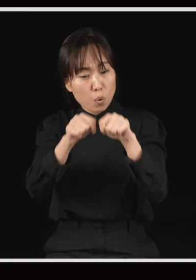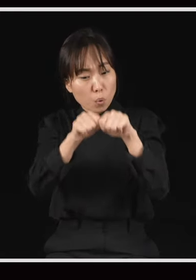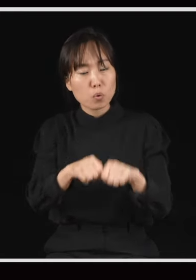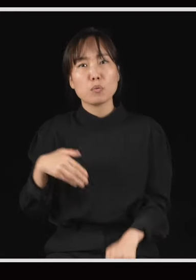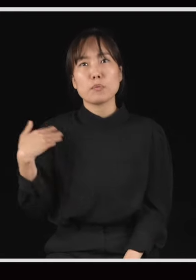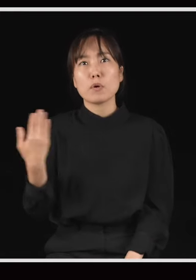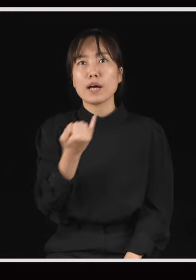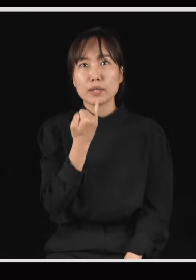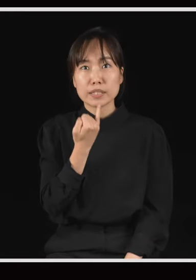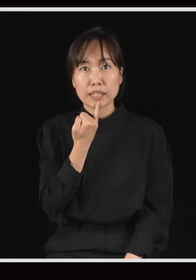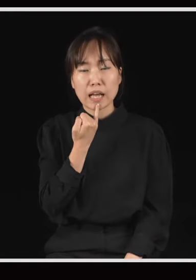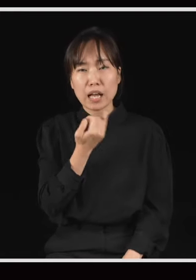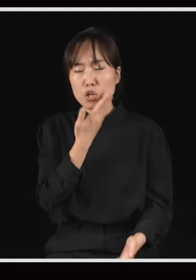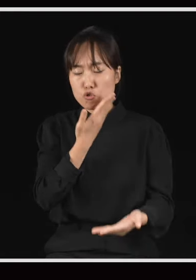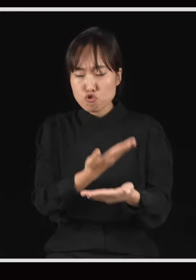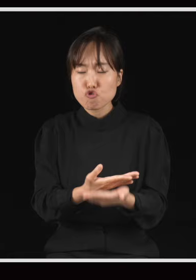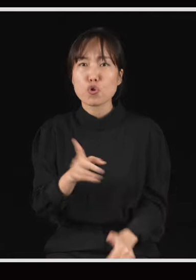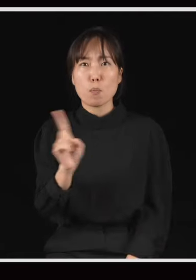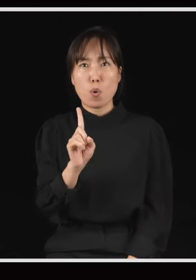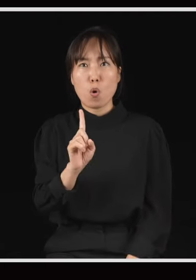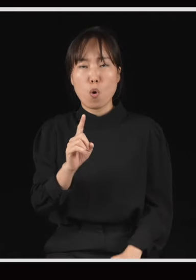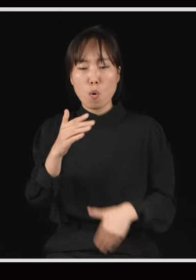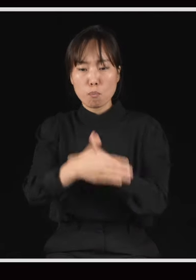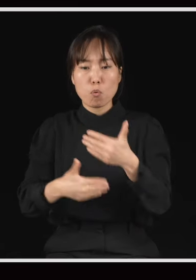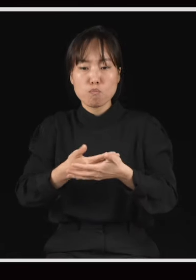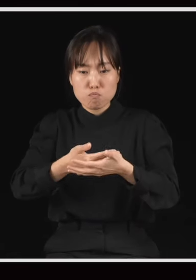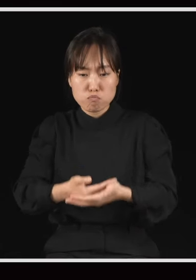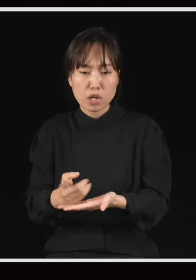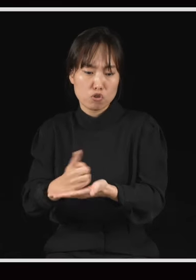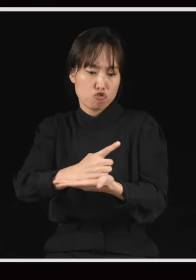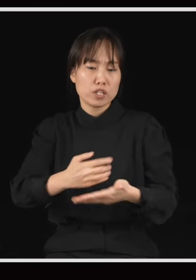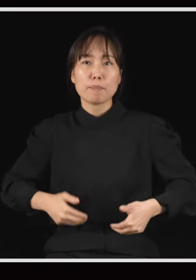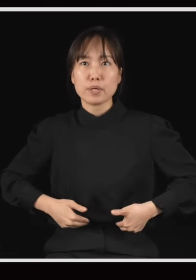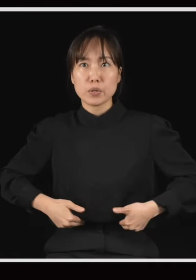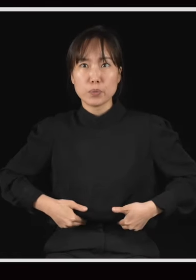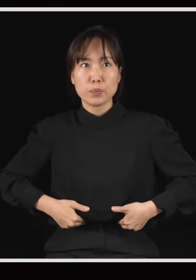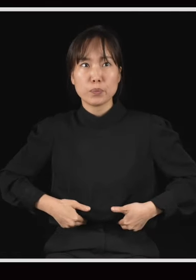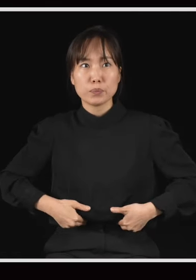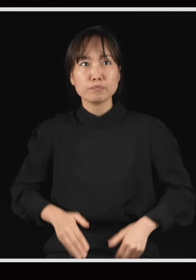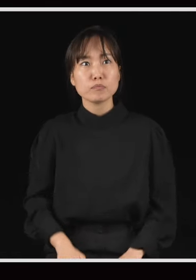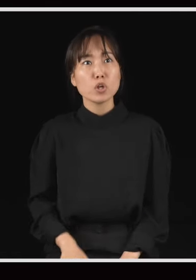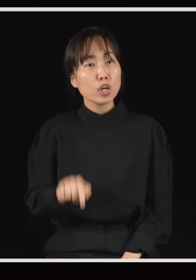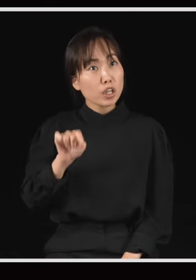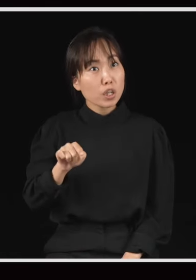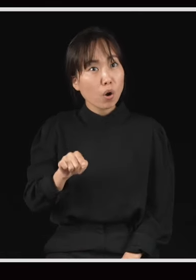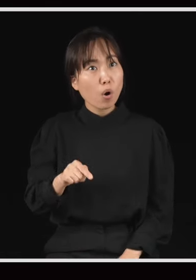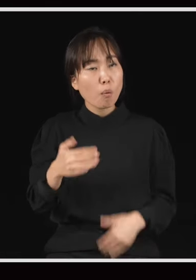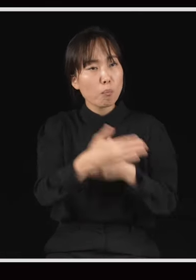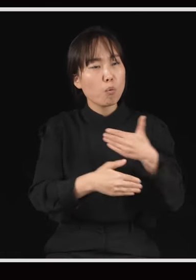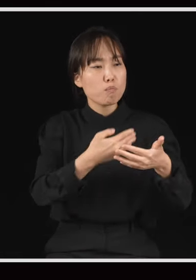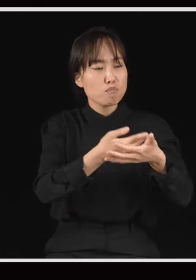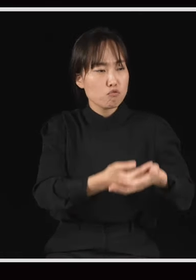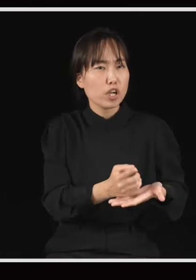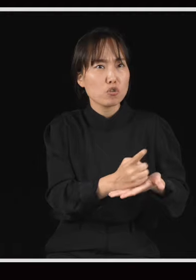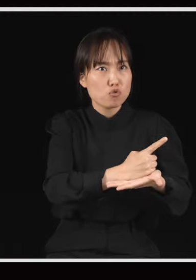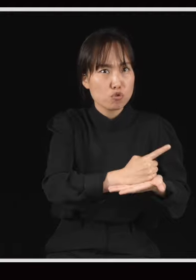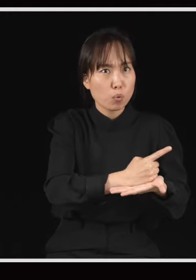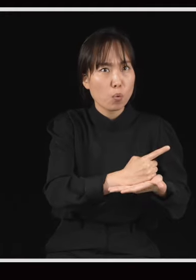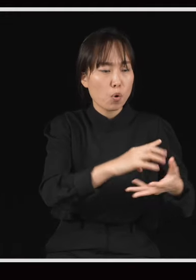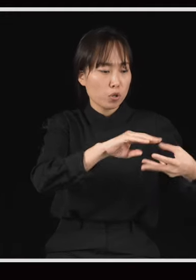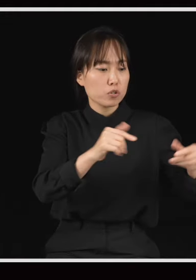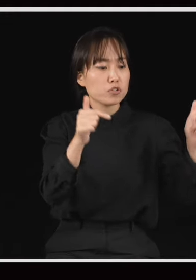기전까지는 모르셔도 되는데 대부분은 빼는 방향이에요. 그 말인즉슨 체중이 이미 감소되기 시작한 어르신들,